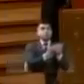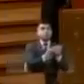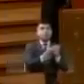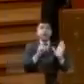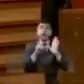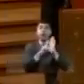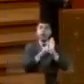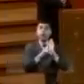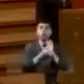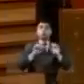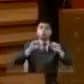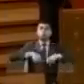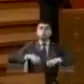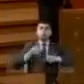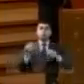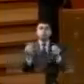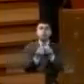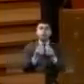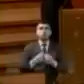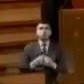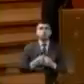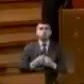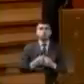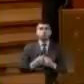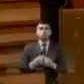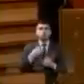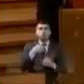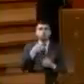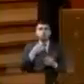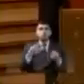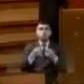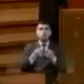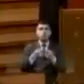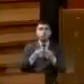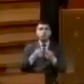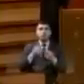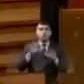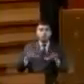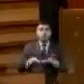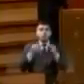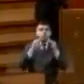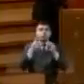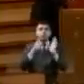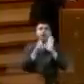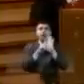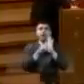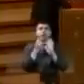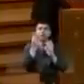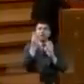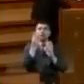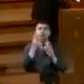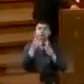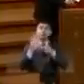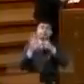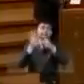ولضفاتر التحملات ذات الصله. هذه الفقره 16، ما تقراش الفقره 3، هذا الظهير المحدث للهيئه العليا.